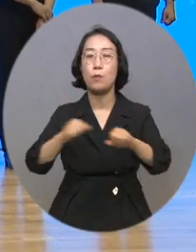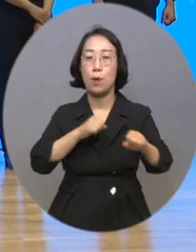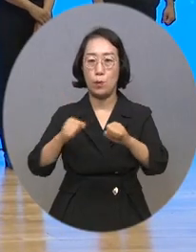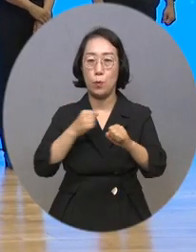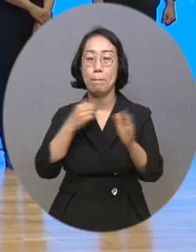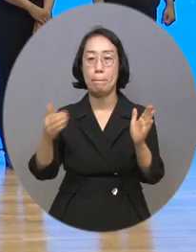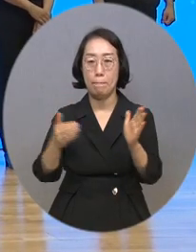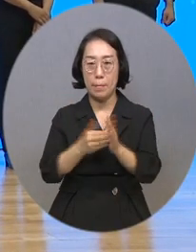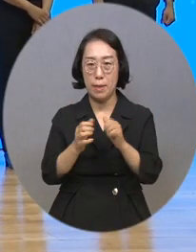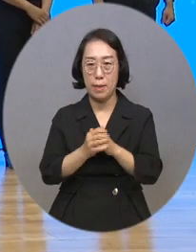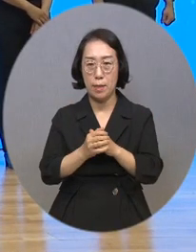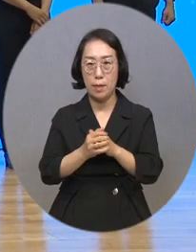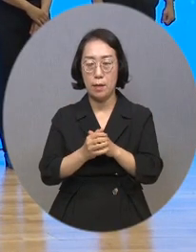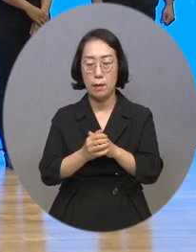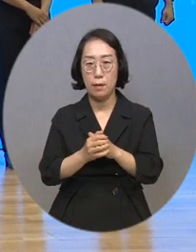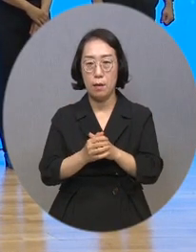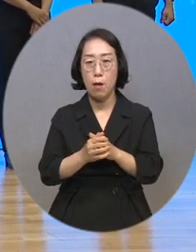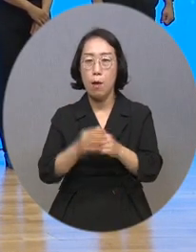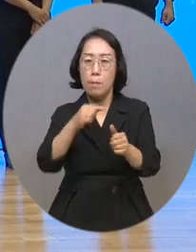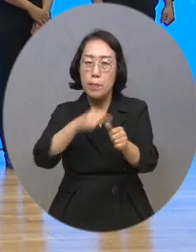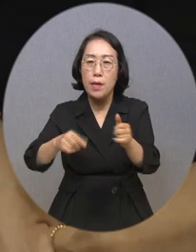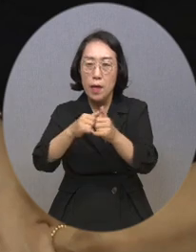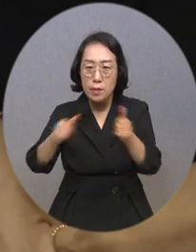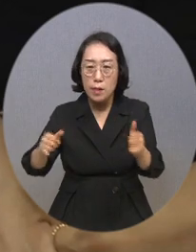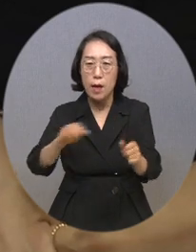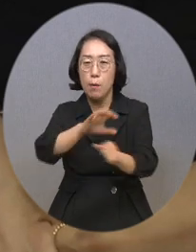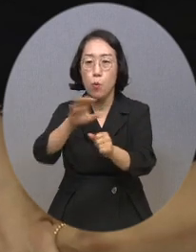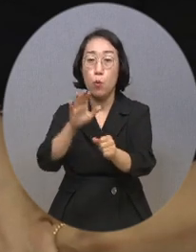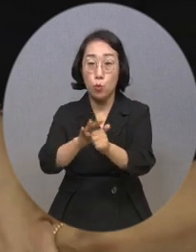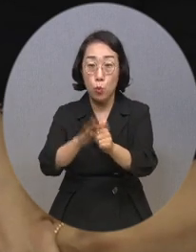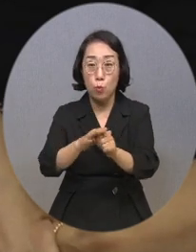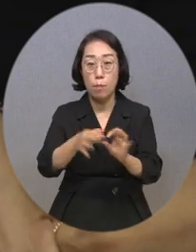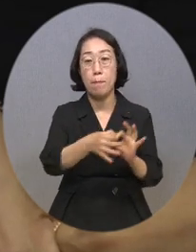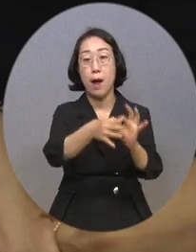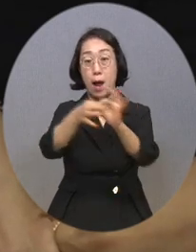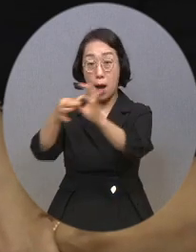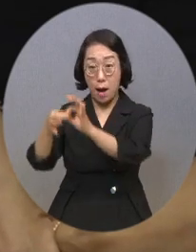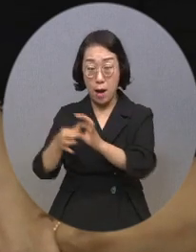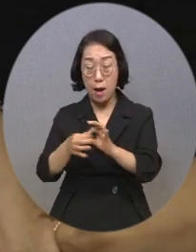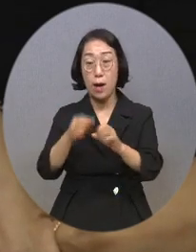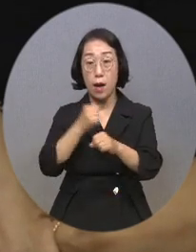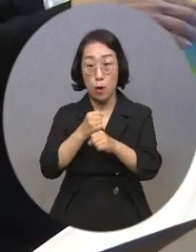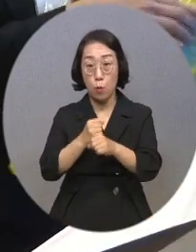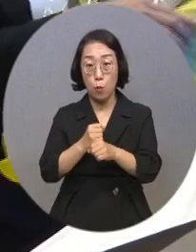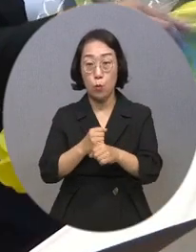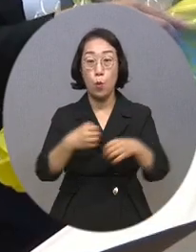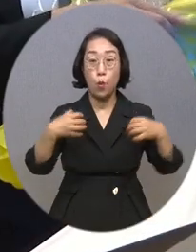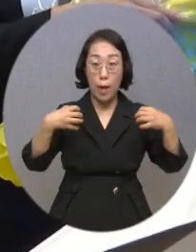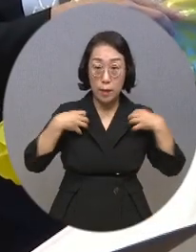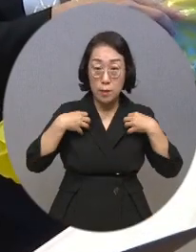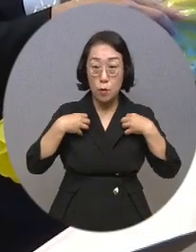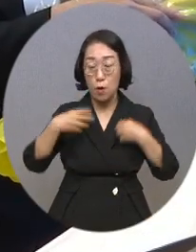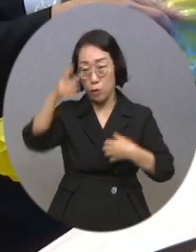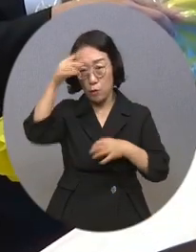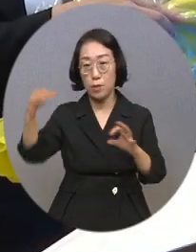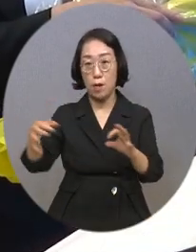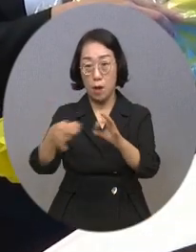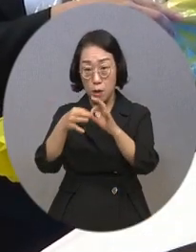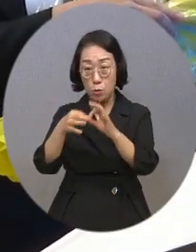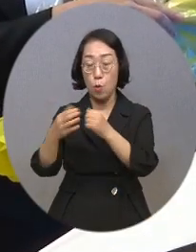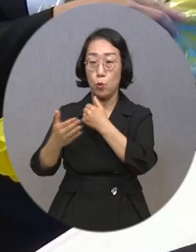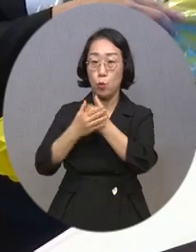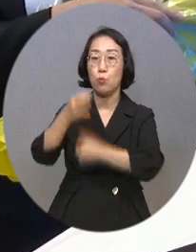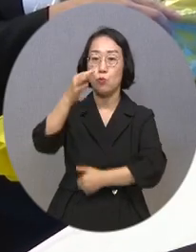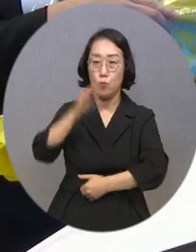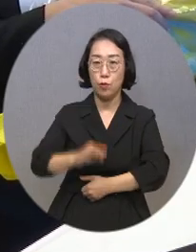피해자 통합지원 연계망을 구축하고 지자체와 경찰서 간 협력 체계를 마련해 효율성도 높였다는 평가를 받고